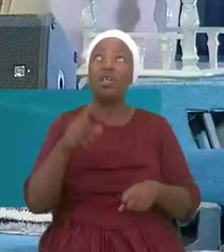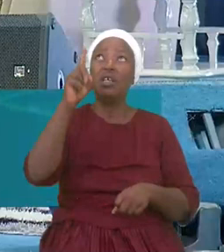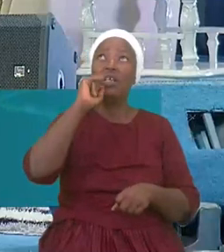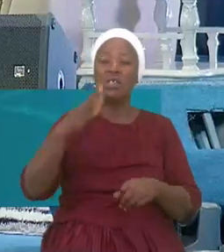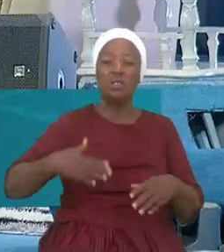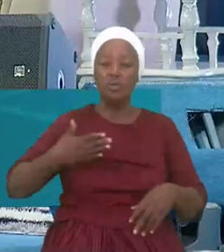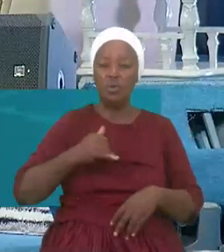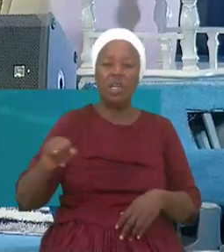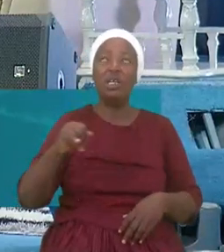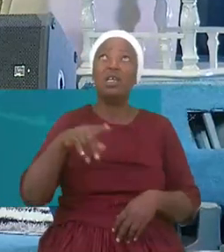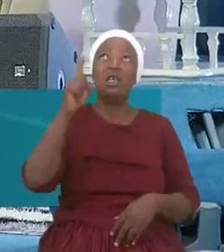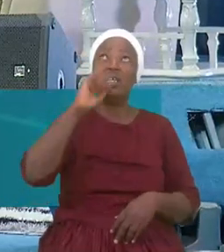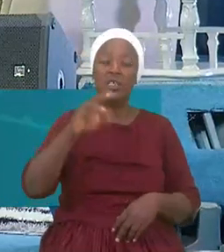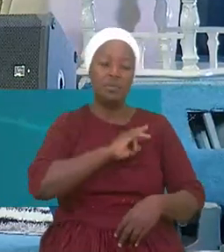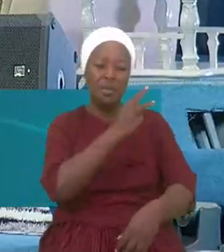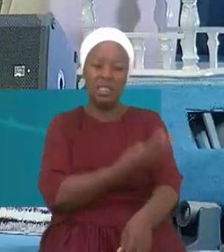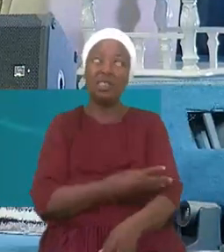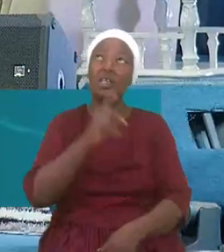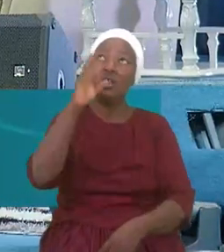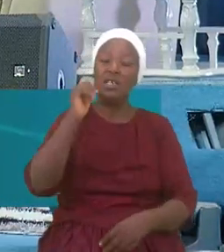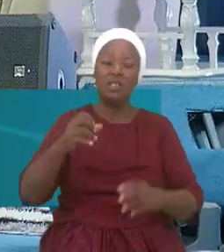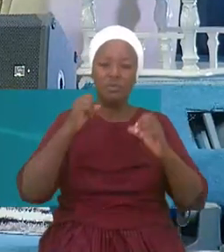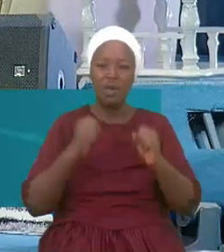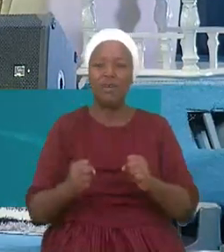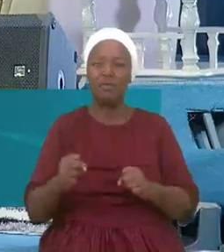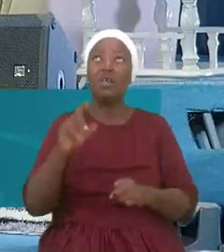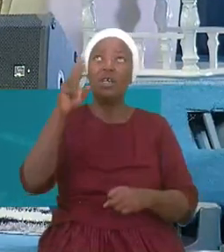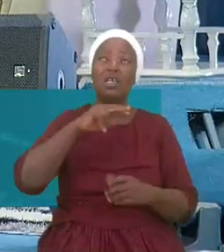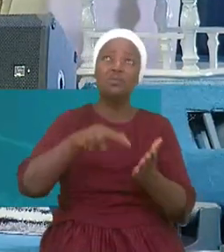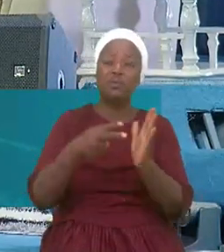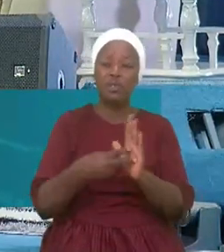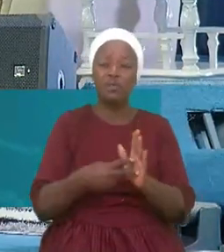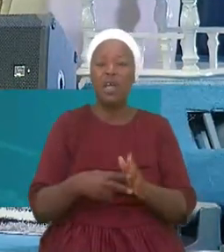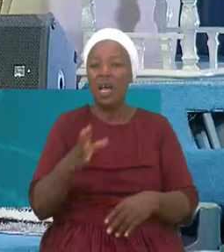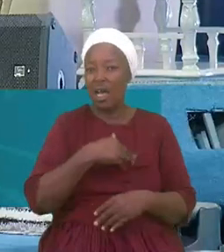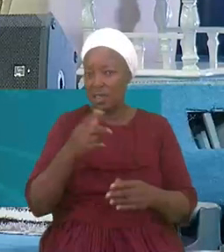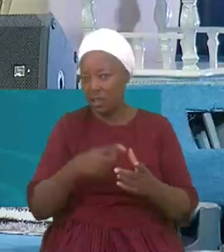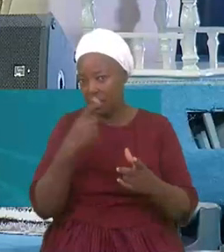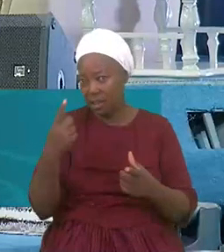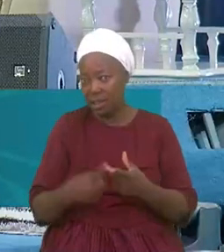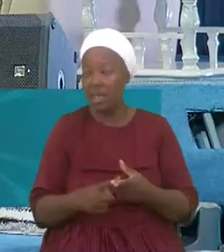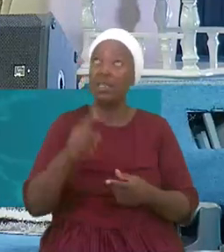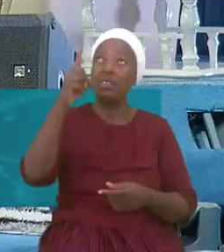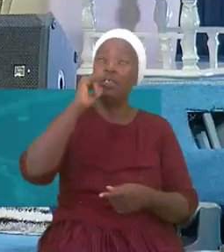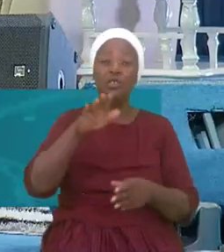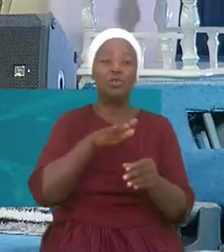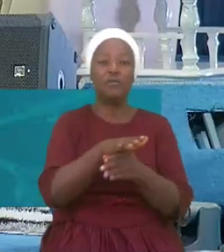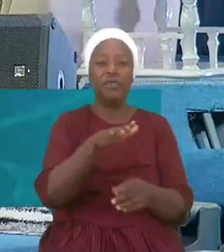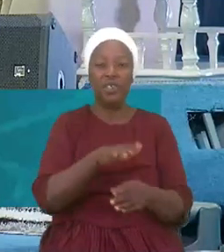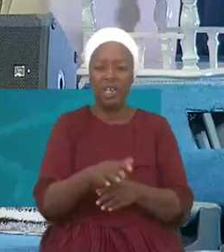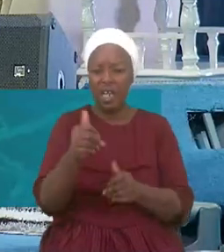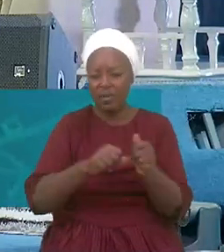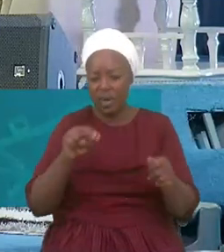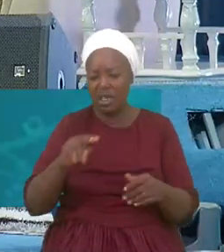montrera que Dieu est suffisant il est capable il veut il est puissant Il est Omnipotent